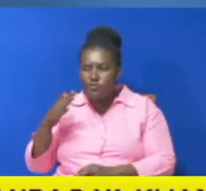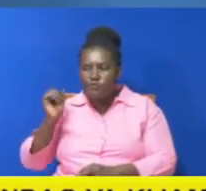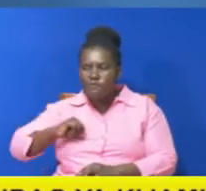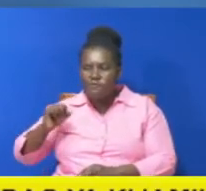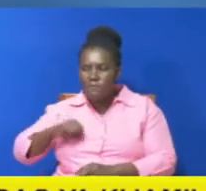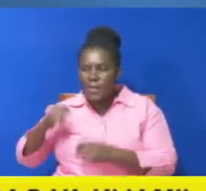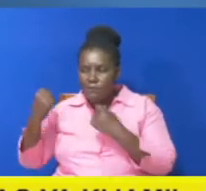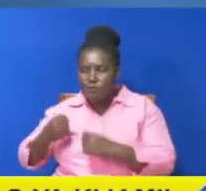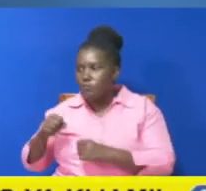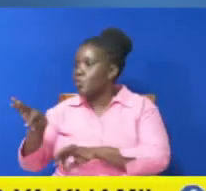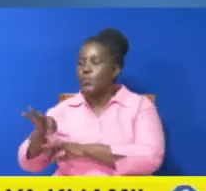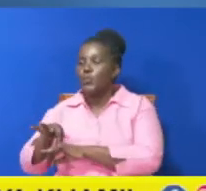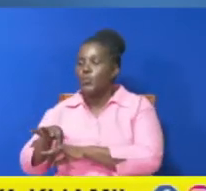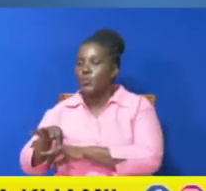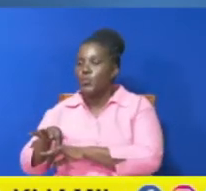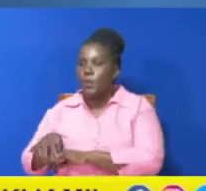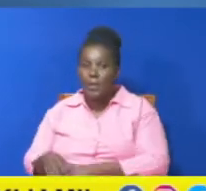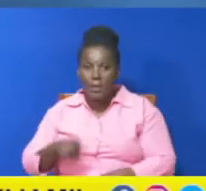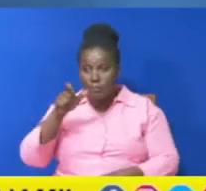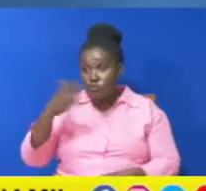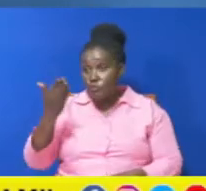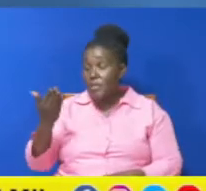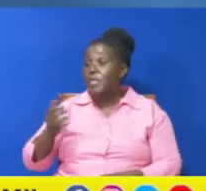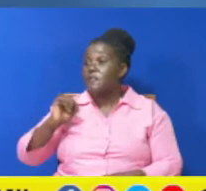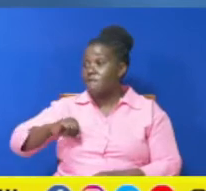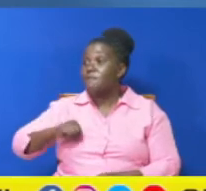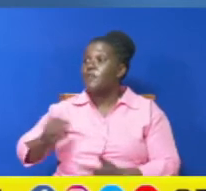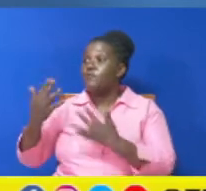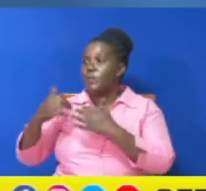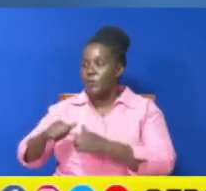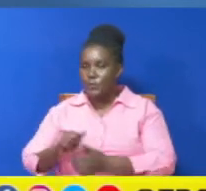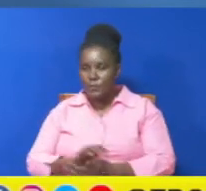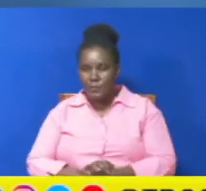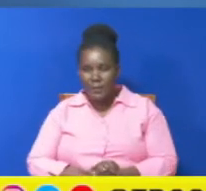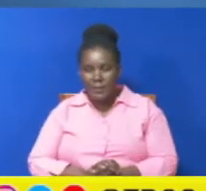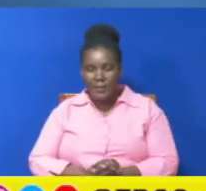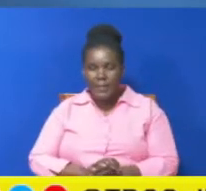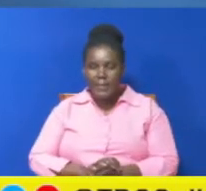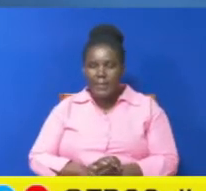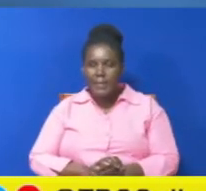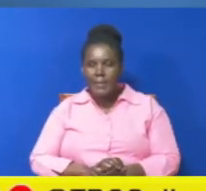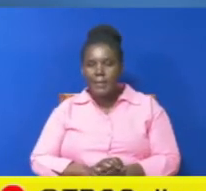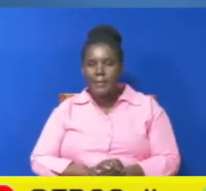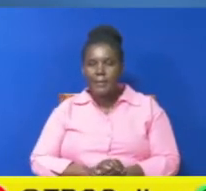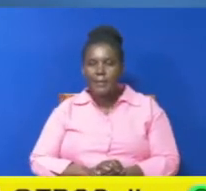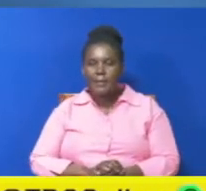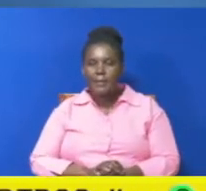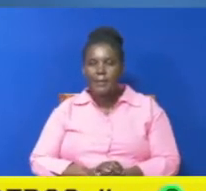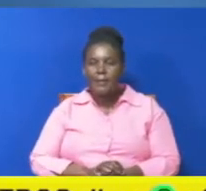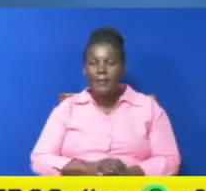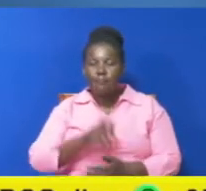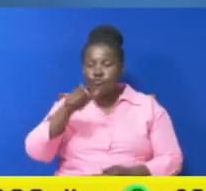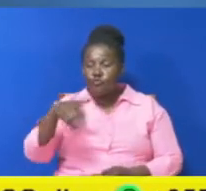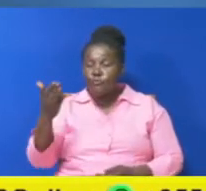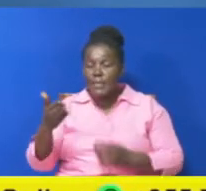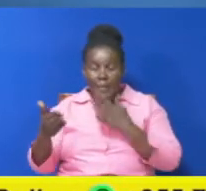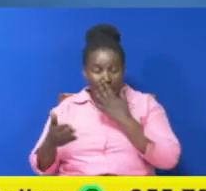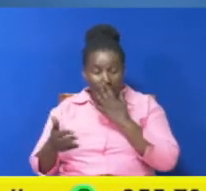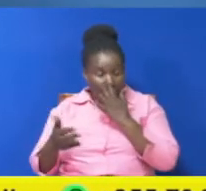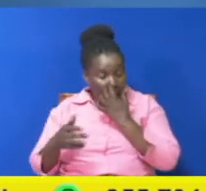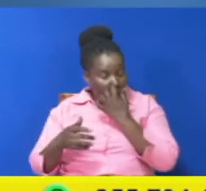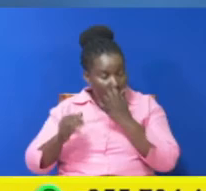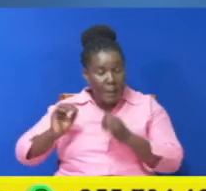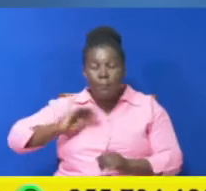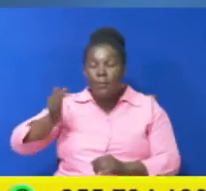wake unaweza kuhimili akasema, kwa sababu ukimkuta mtu kwenye tabia ambazo si nzuri ukamuingiza huko, hawezi kuacha kwa wakati huo. Ukamkuta mwanamke